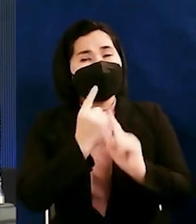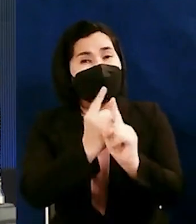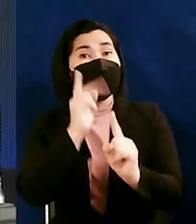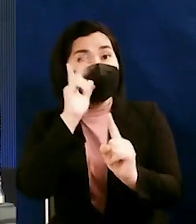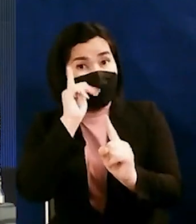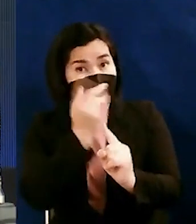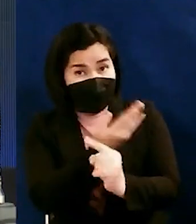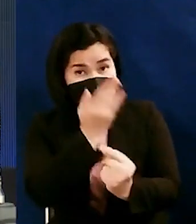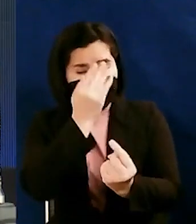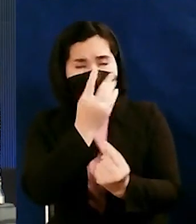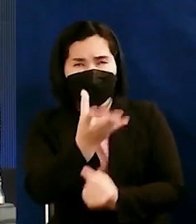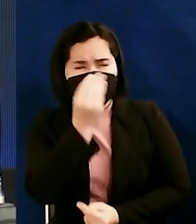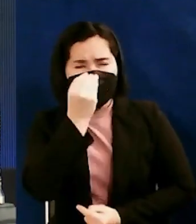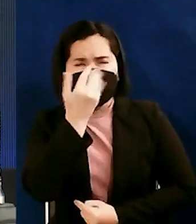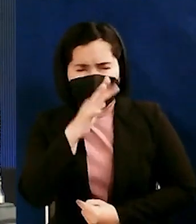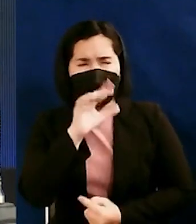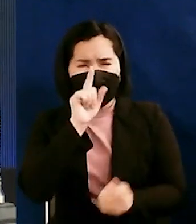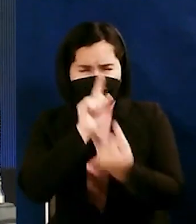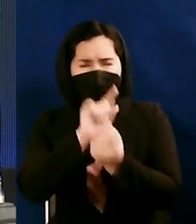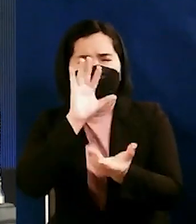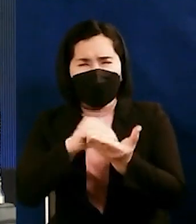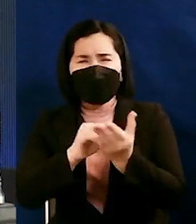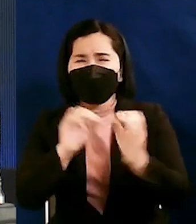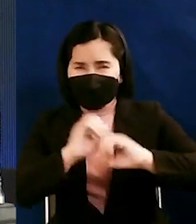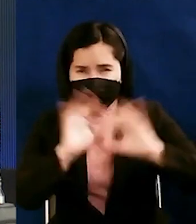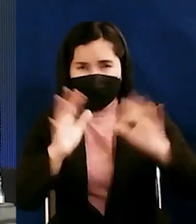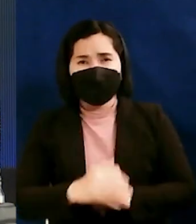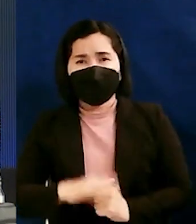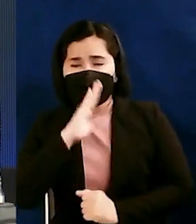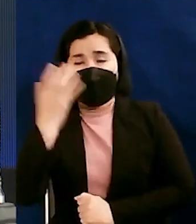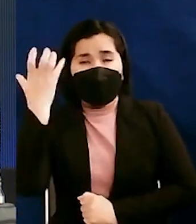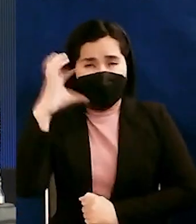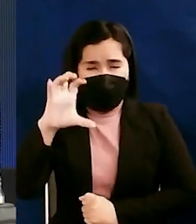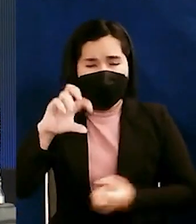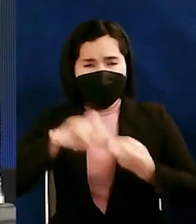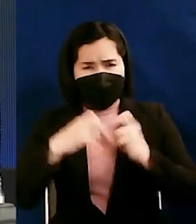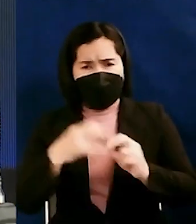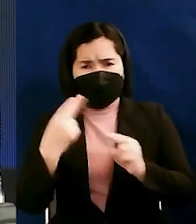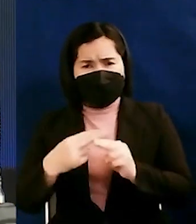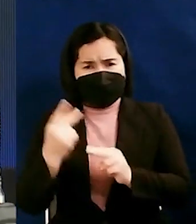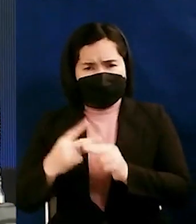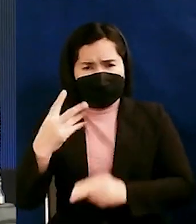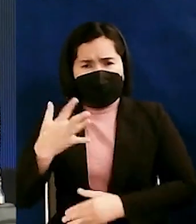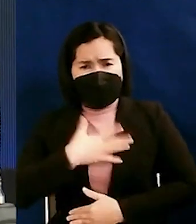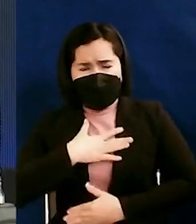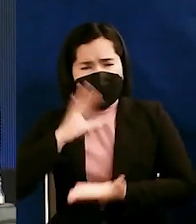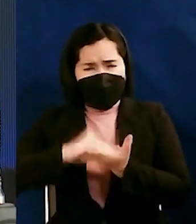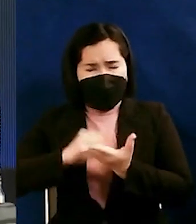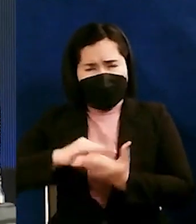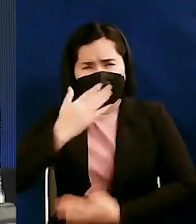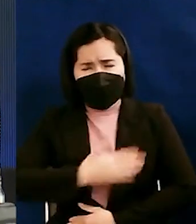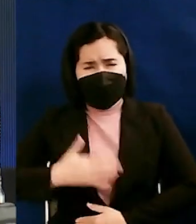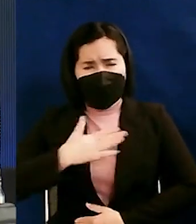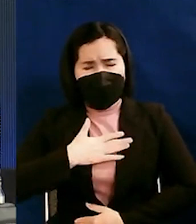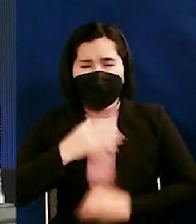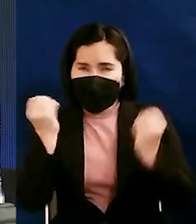ครับก็เห็นได้ชัดเจนว่าอาจจะทำให้เกิดความเสียหายแก่ผู้ป่วยได้นะครับดังนั้นเนี่ยในการก